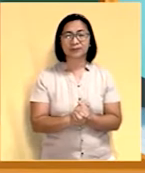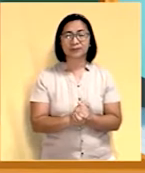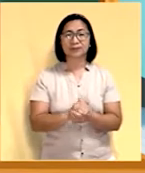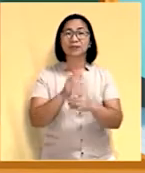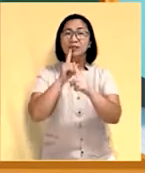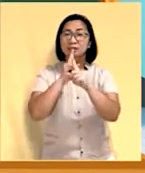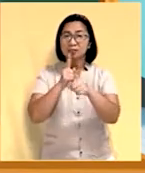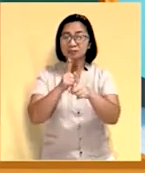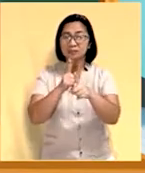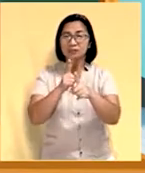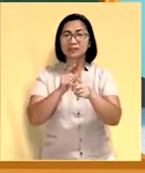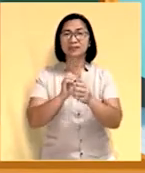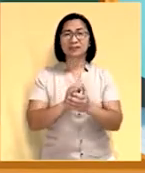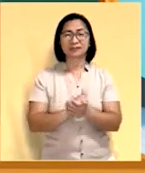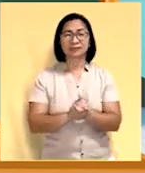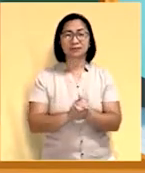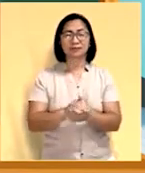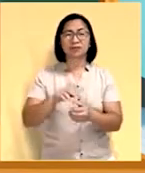Ang sagot ay